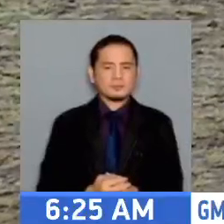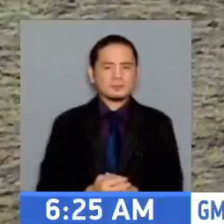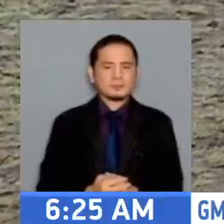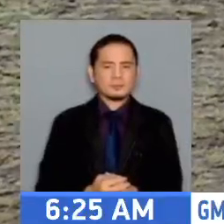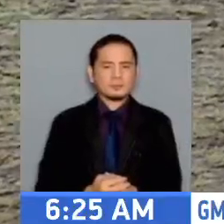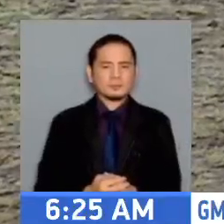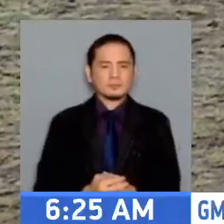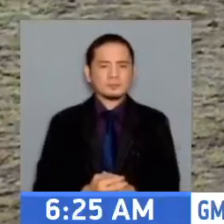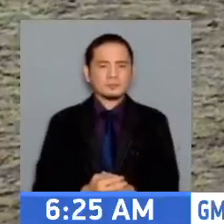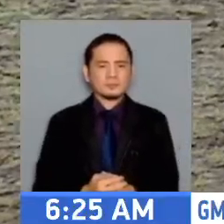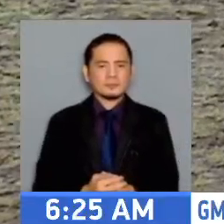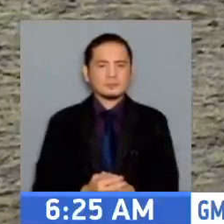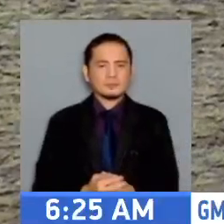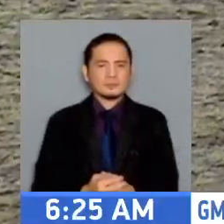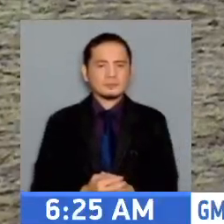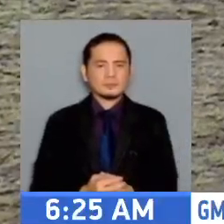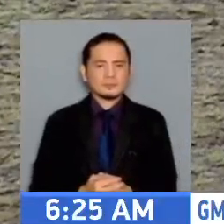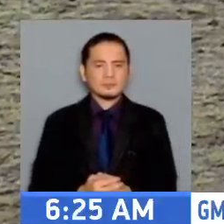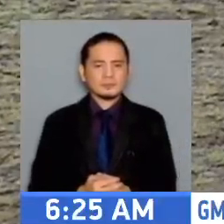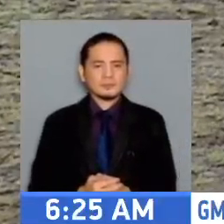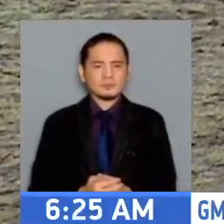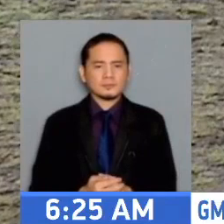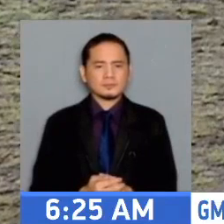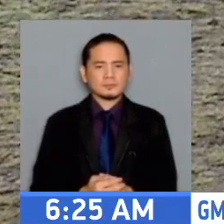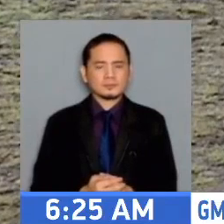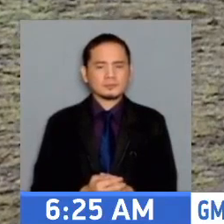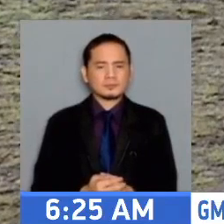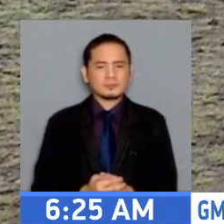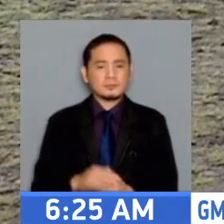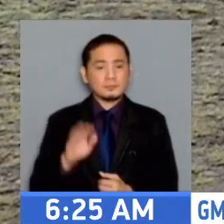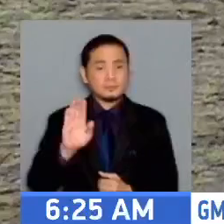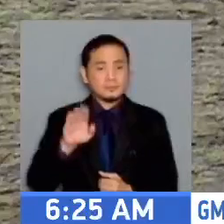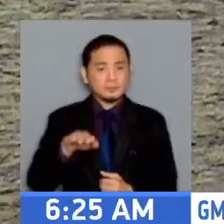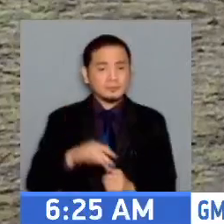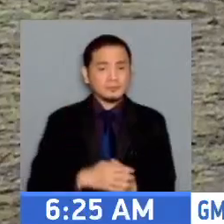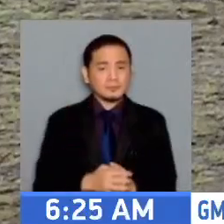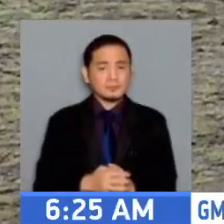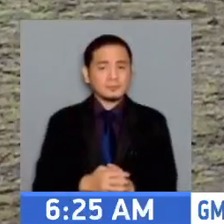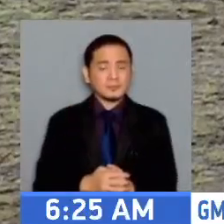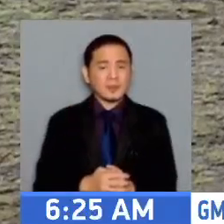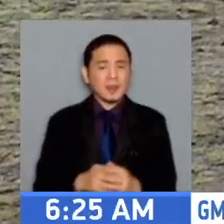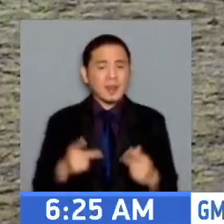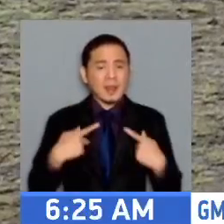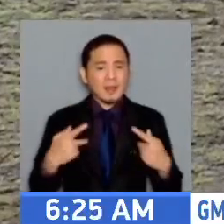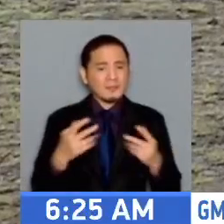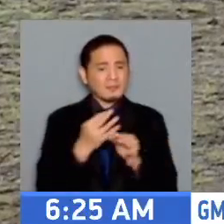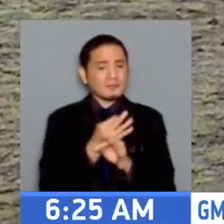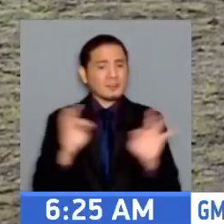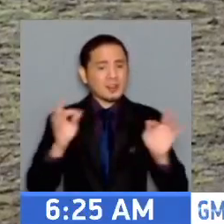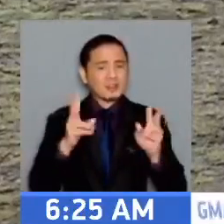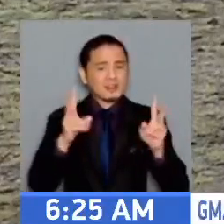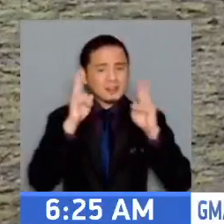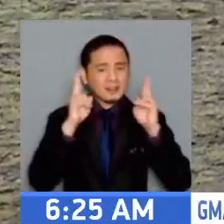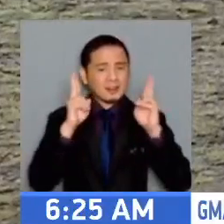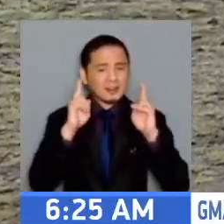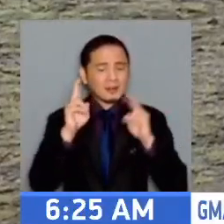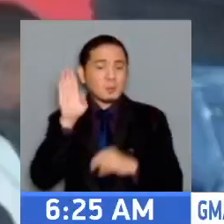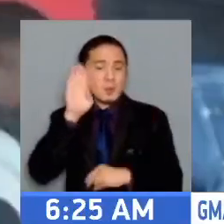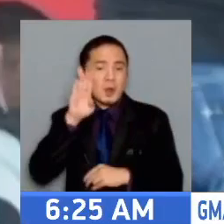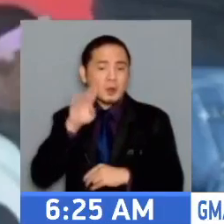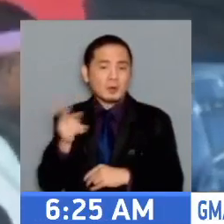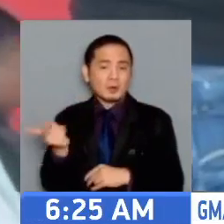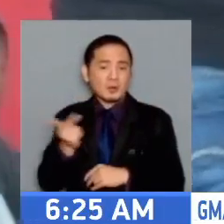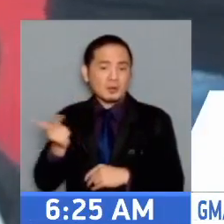Mga kapuso, libreng gupit. Yan po ang handog na magkakapatid na barbero sa Sipalay City, Negros Occidental.